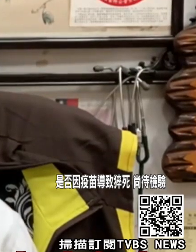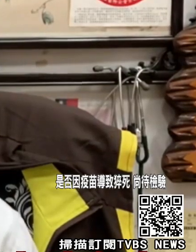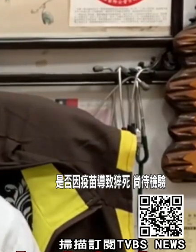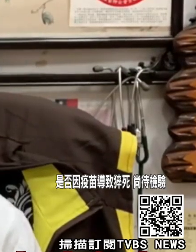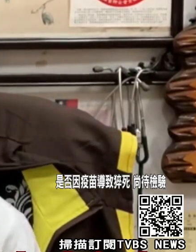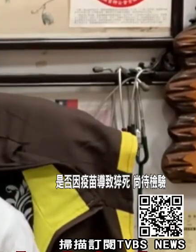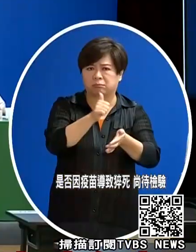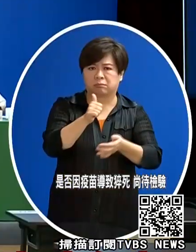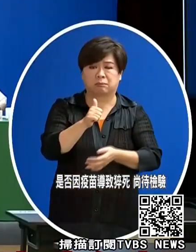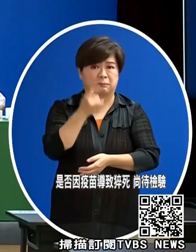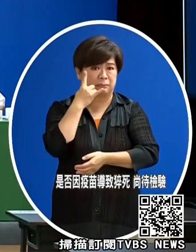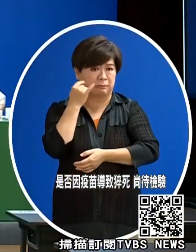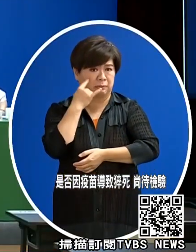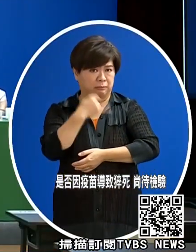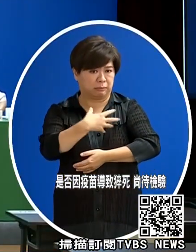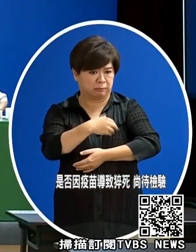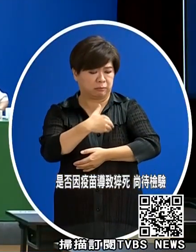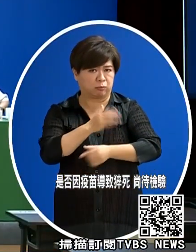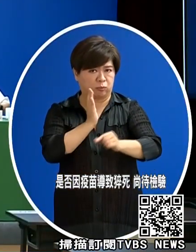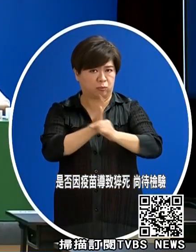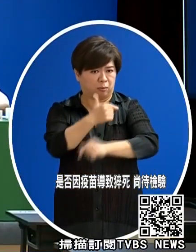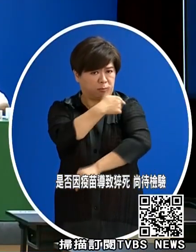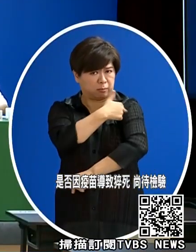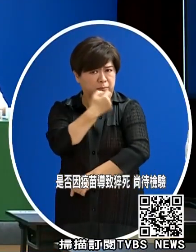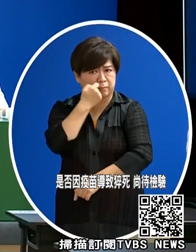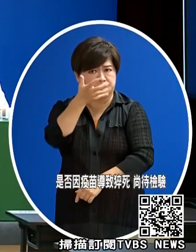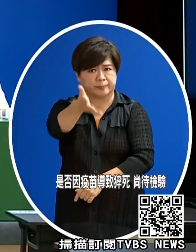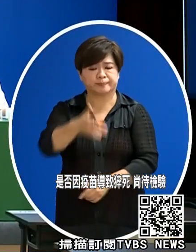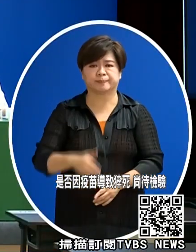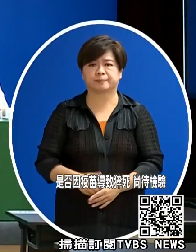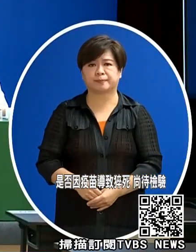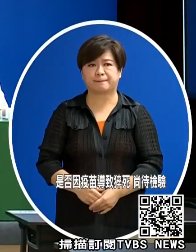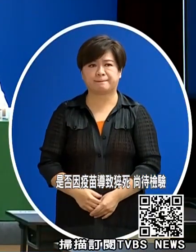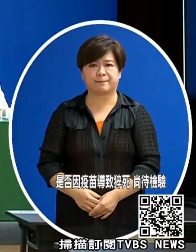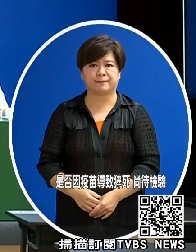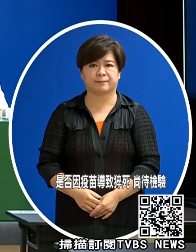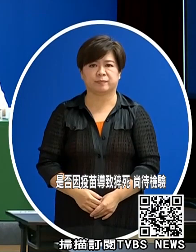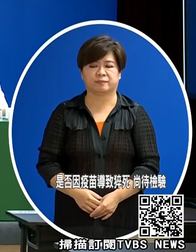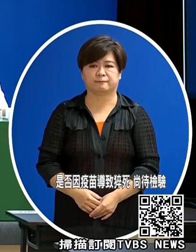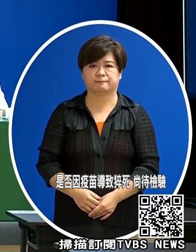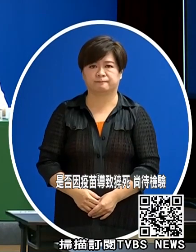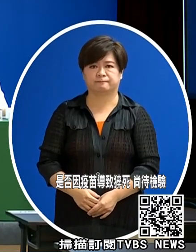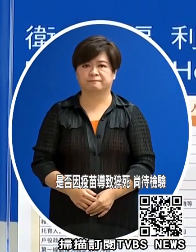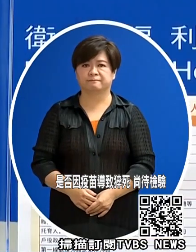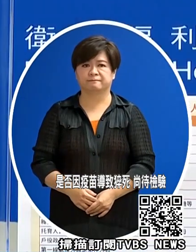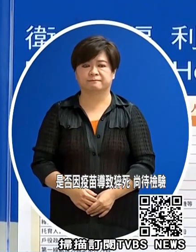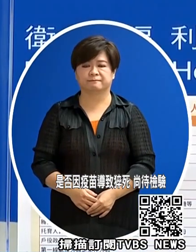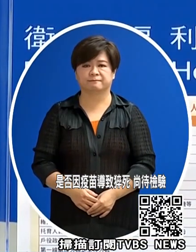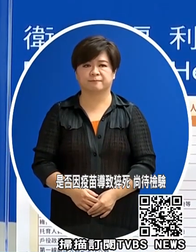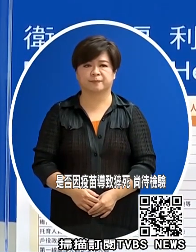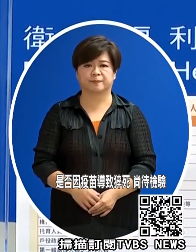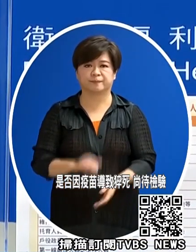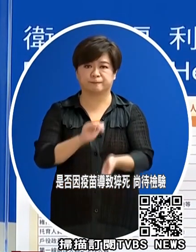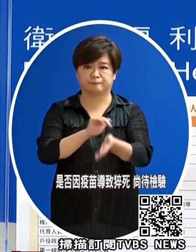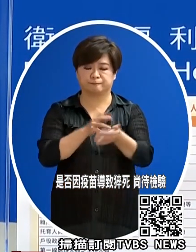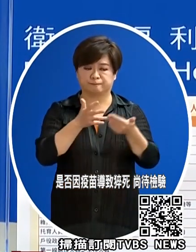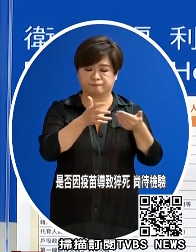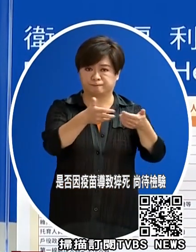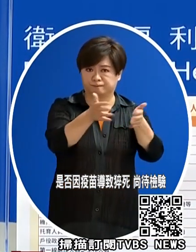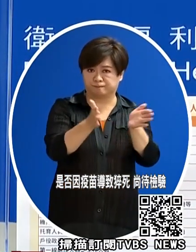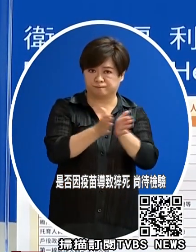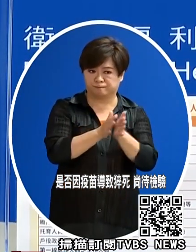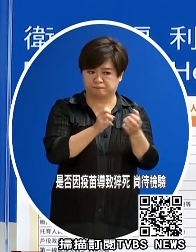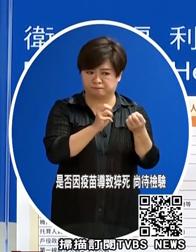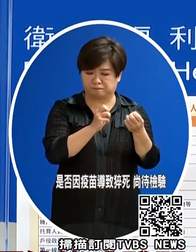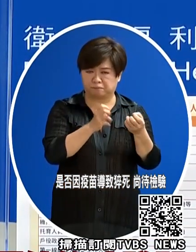嘛，窒息嘛。 指挥中心也在专家会议上将苏小姐女儿猝死的个案提出讨论。 疫苗咨询小组的讨论